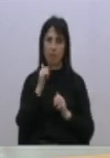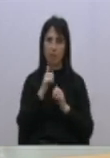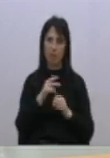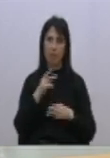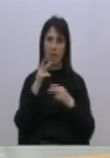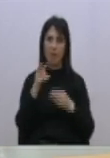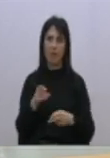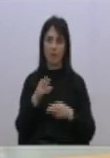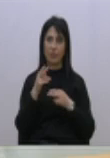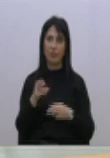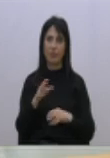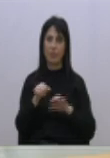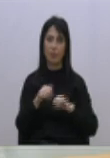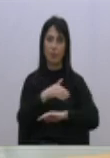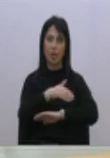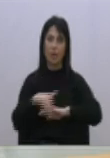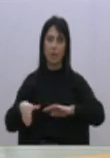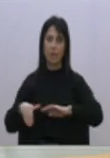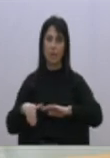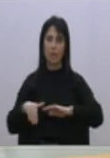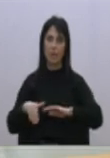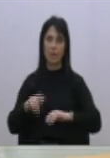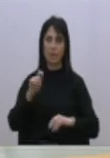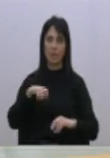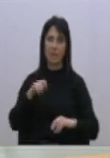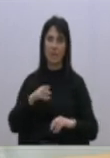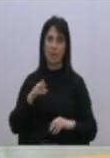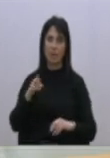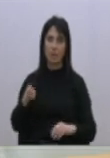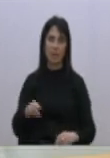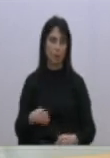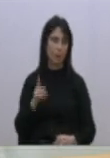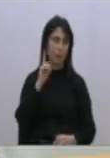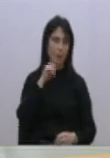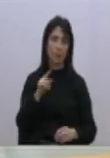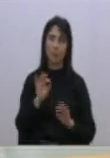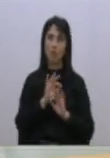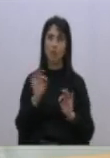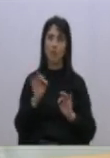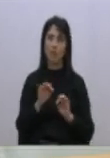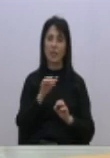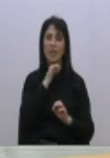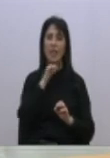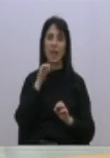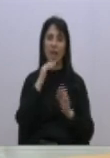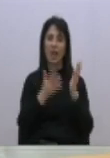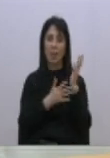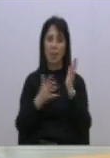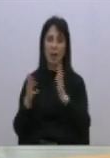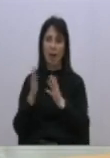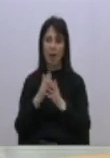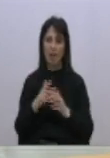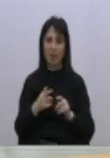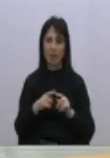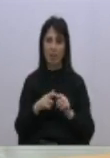ხოლმე საოკუპაციო ხაზთან ცხინვალის მიმართულებით. თქვენ ისით, რომ შვენიერი ხეხილის ბაღები შესაძლებლობაა იქ, თუმცა 7